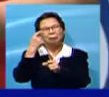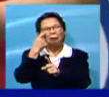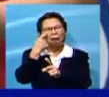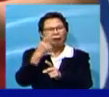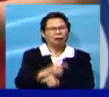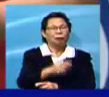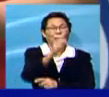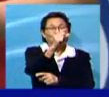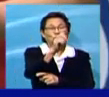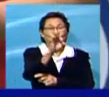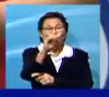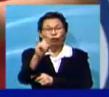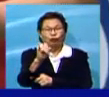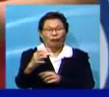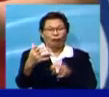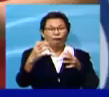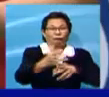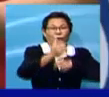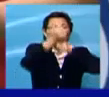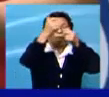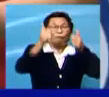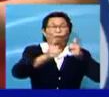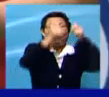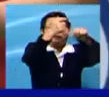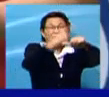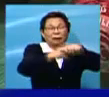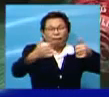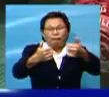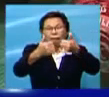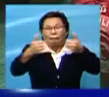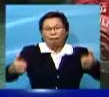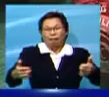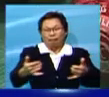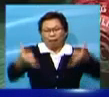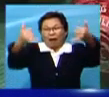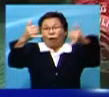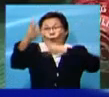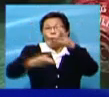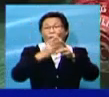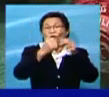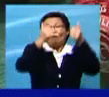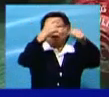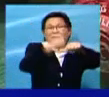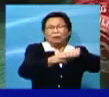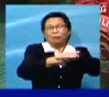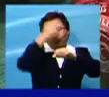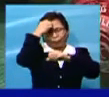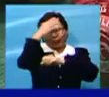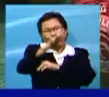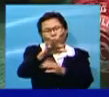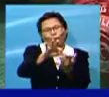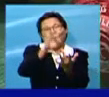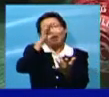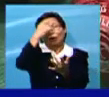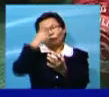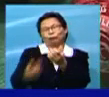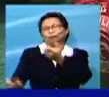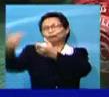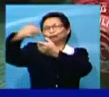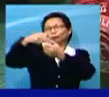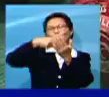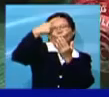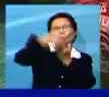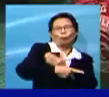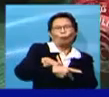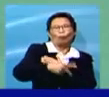Sofi, selain beraksi buat julung kali di kejohanan Piala Dunia ini, beliau turut bersyukur apabila dimaklumkan terpilih untuk diserap dalam